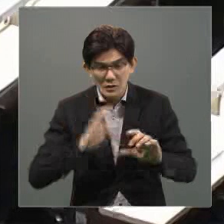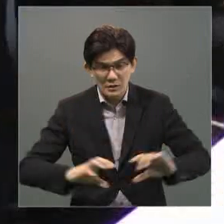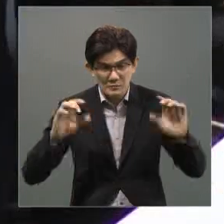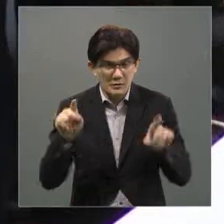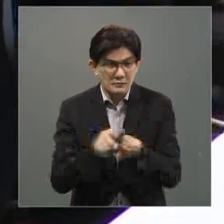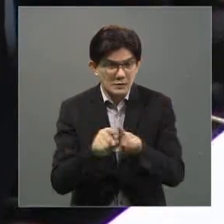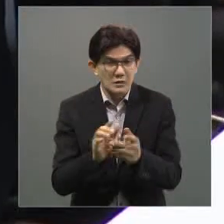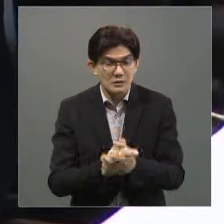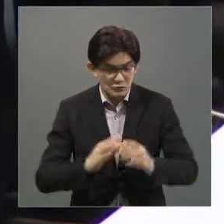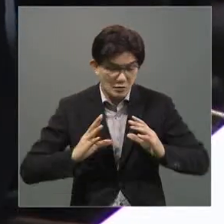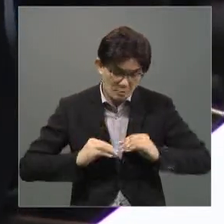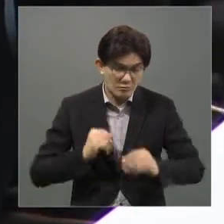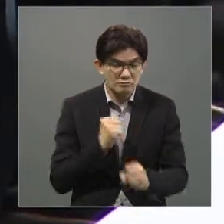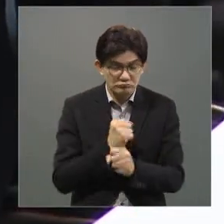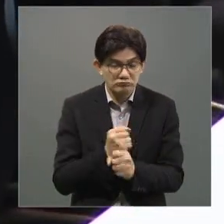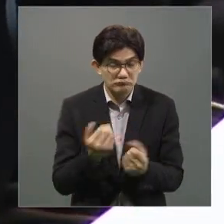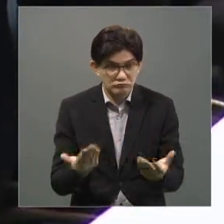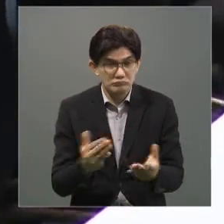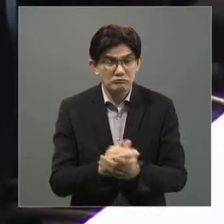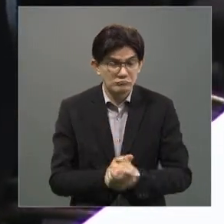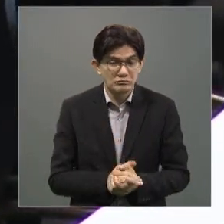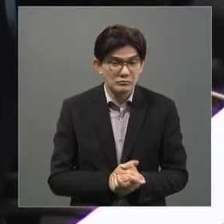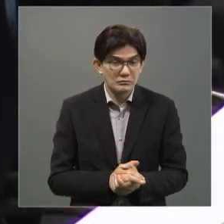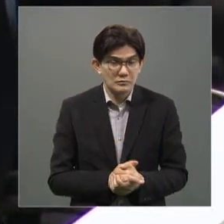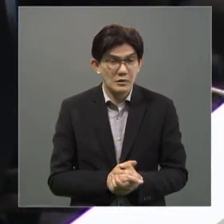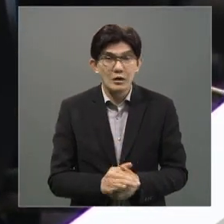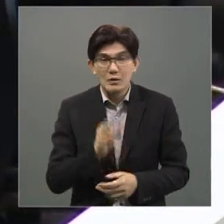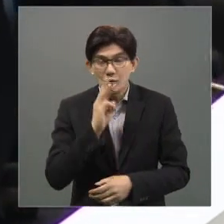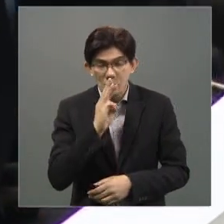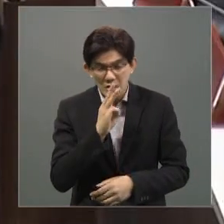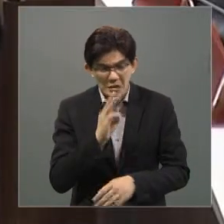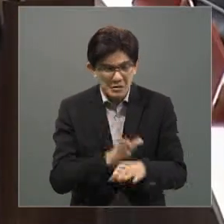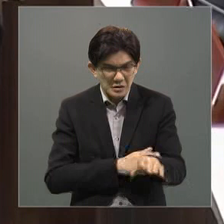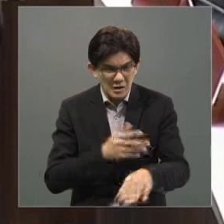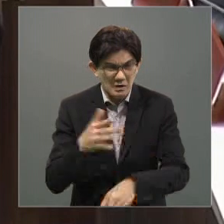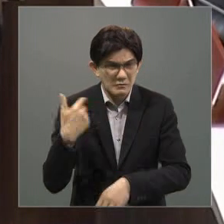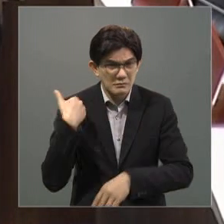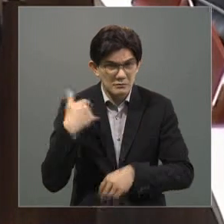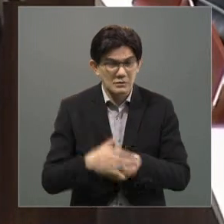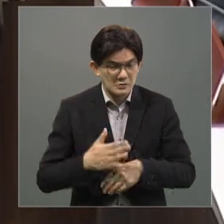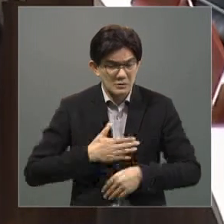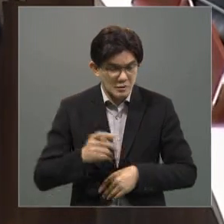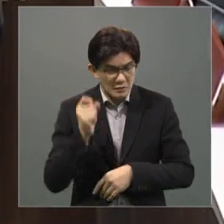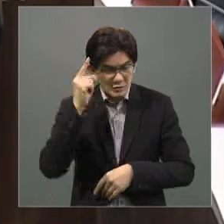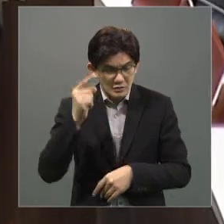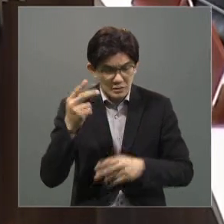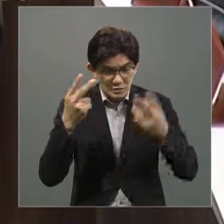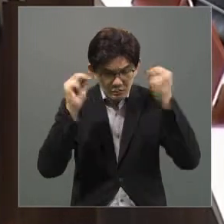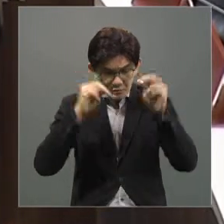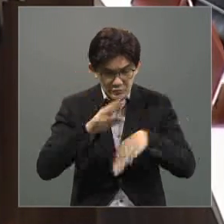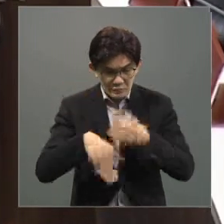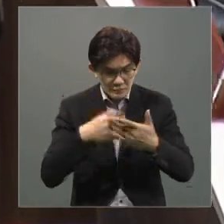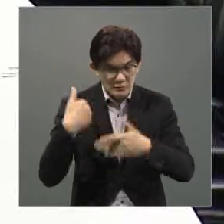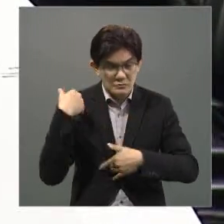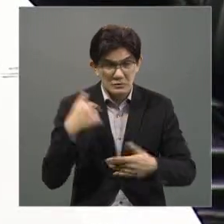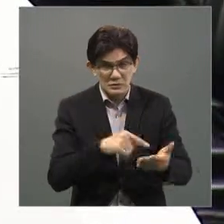มนๆยอมรับเลยสมัยที่แล้วผมก็ทำ แล้วก็เป็นข้อกล่าวหาอมตะนะคะแล้วก็บอกว่าส่วนตัวจริงๆเข้าใจรัฐมนตรีทุกคนนะแล้วก็เสน